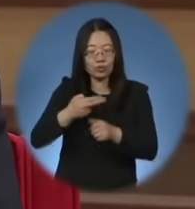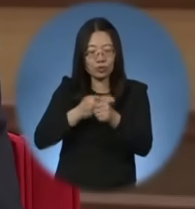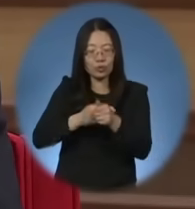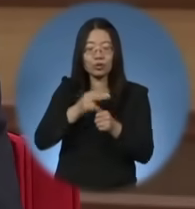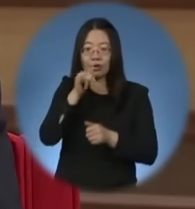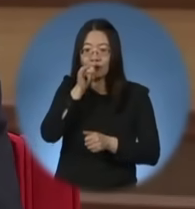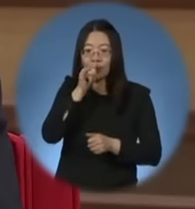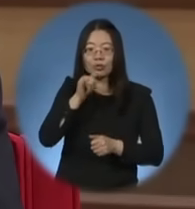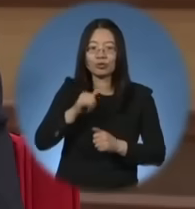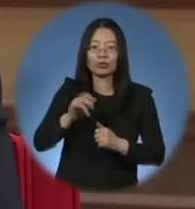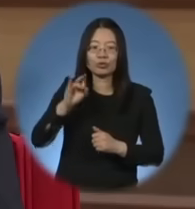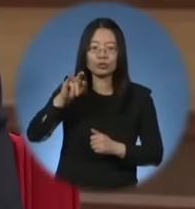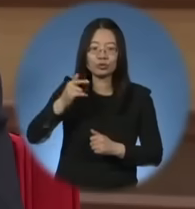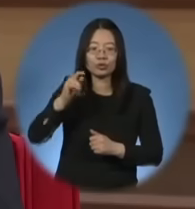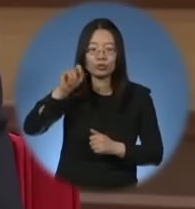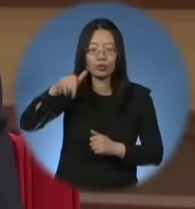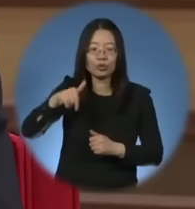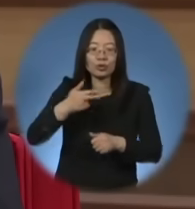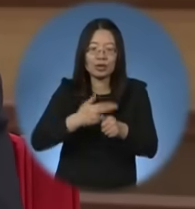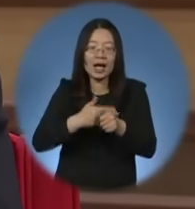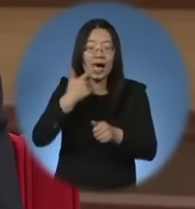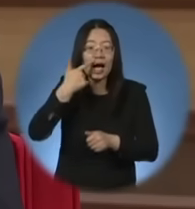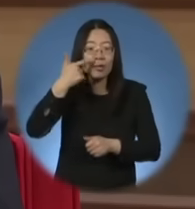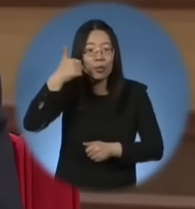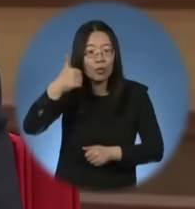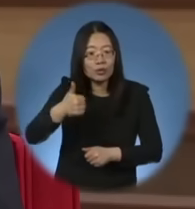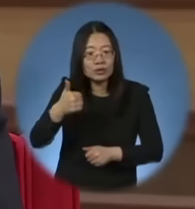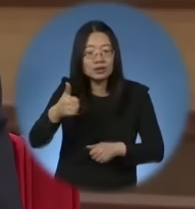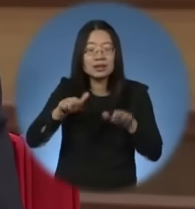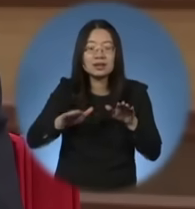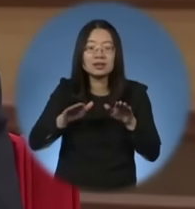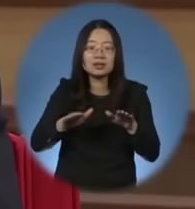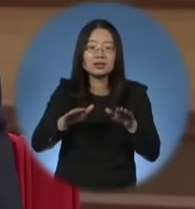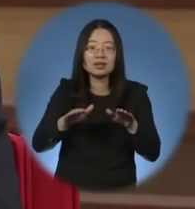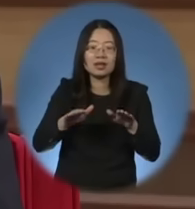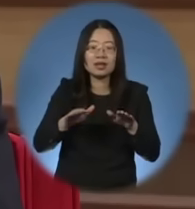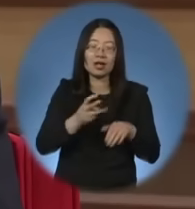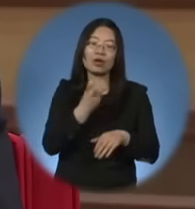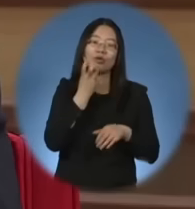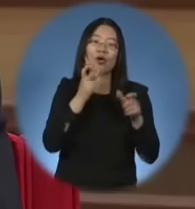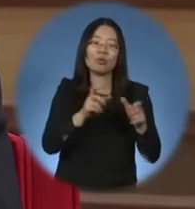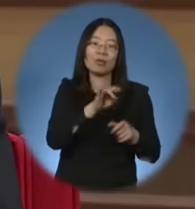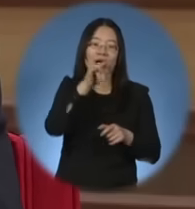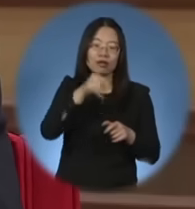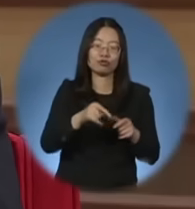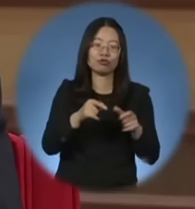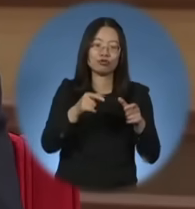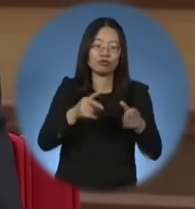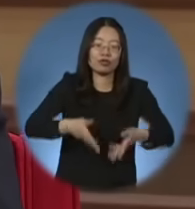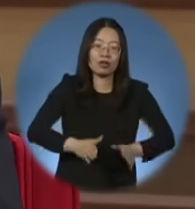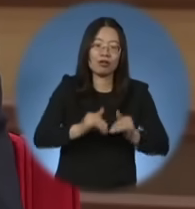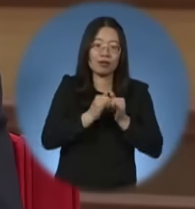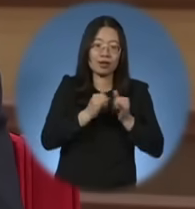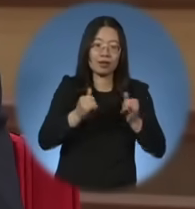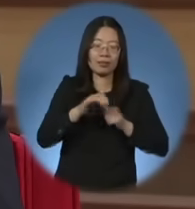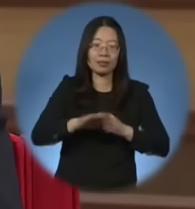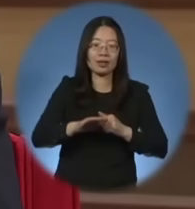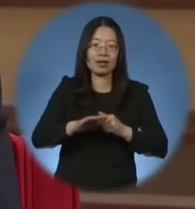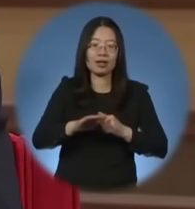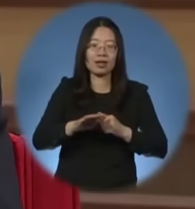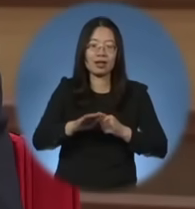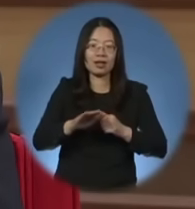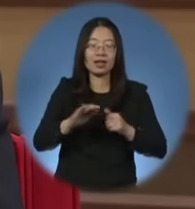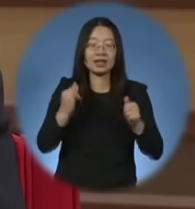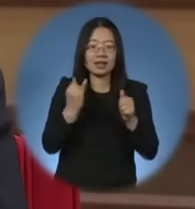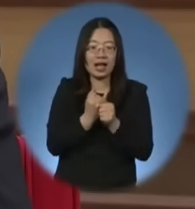선생이라고 했는데 열곡 선생의 아버지가 여기 솔 사람이에요 바주 사람이에요네 근데